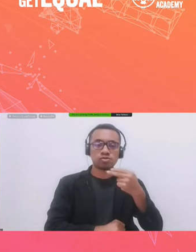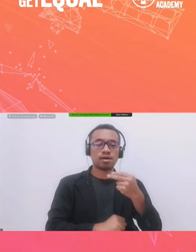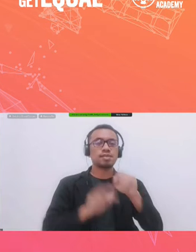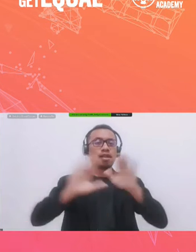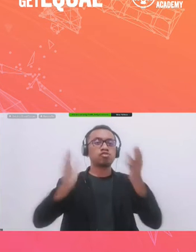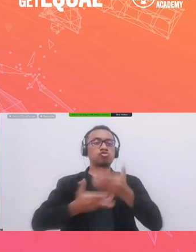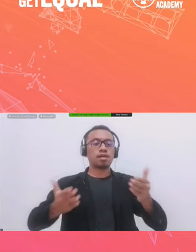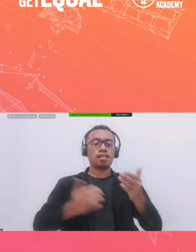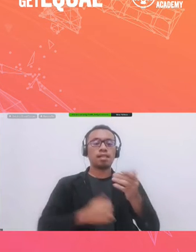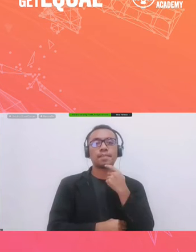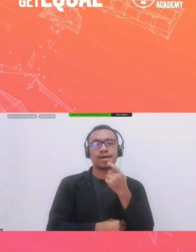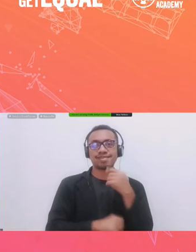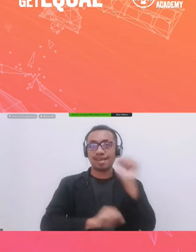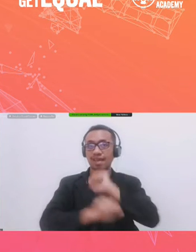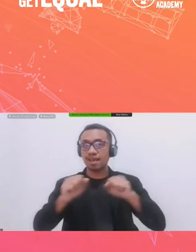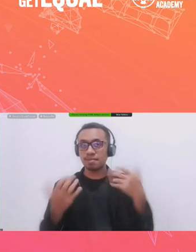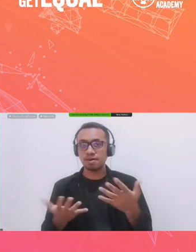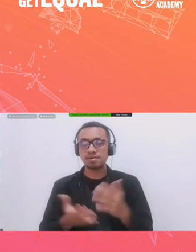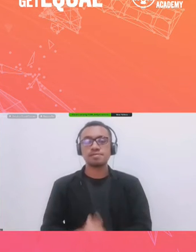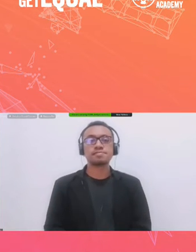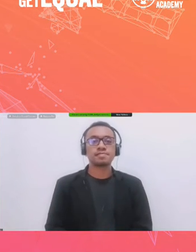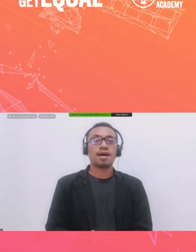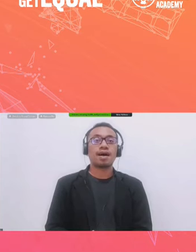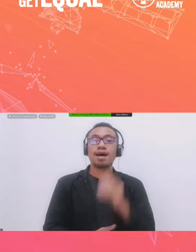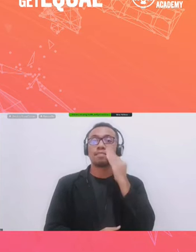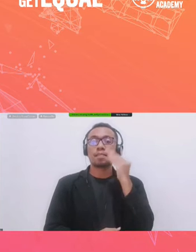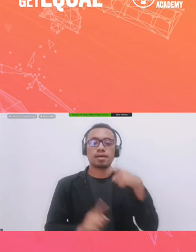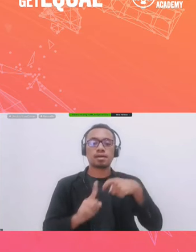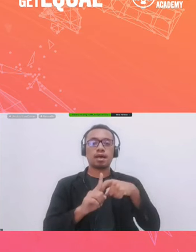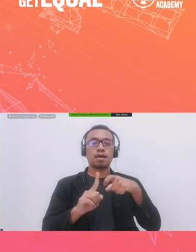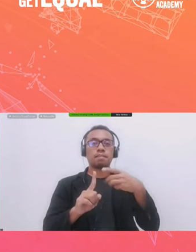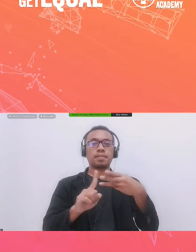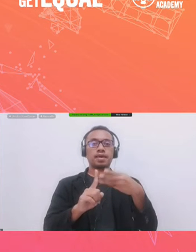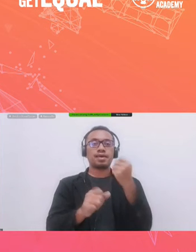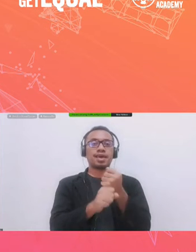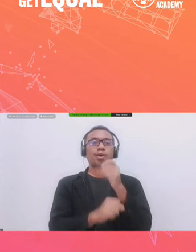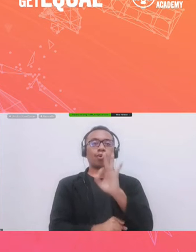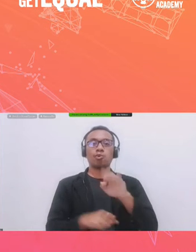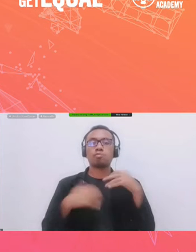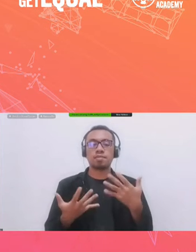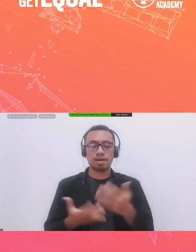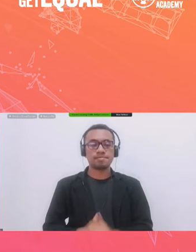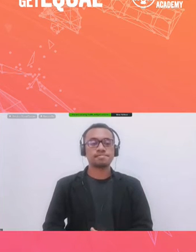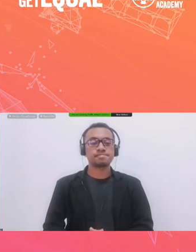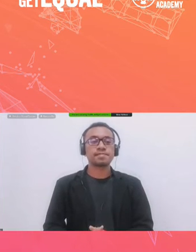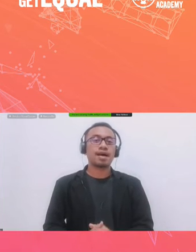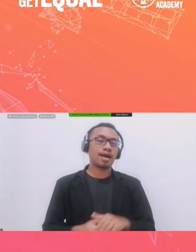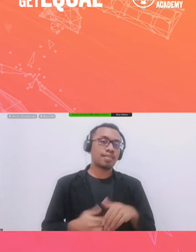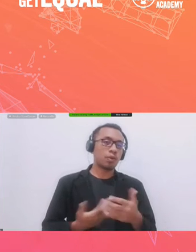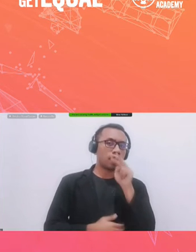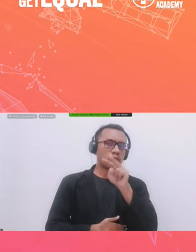khususnya, dan juga melihat pengalaman mereka terhadap KBGO dan atau melihat anak perempuan lain yang mengalami